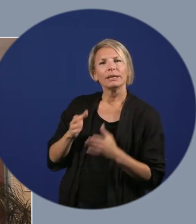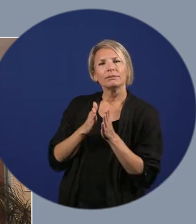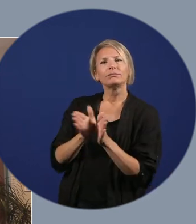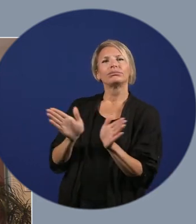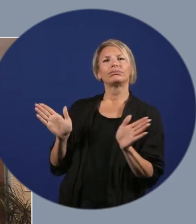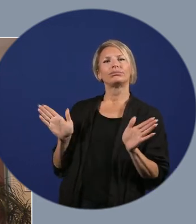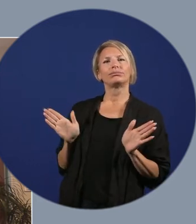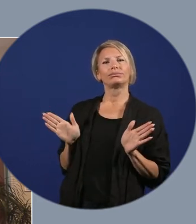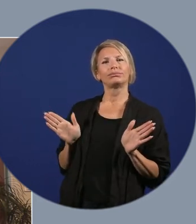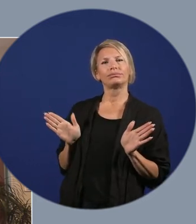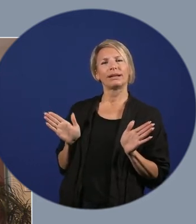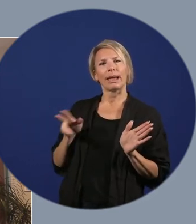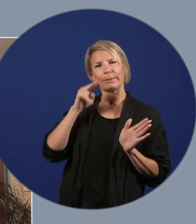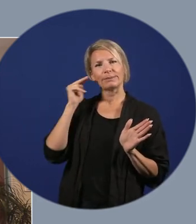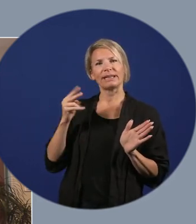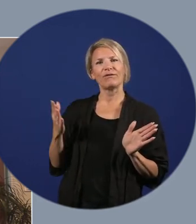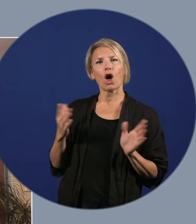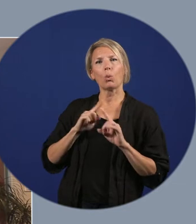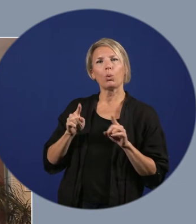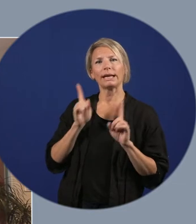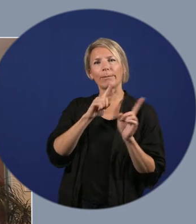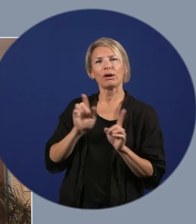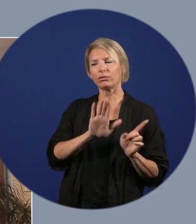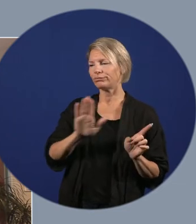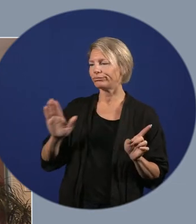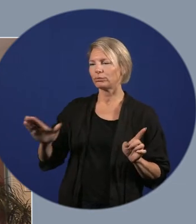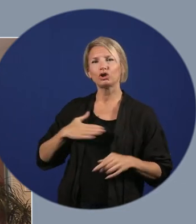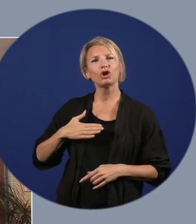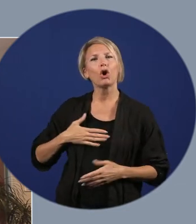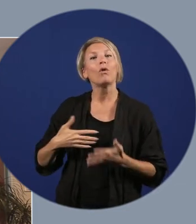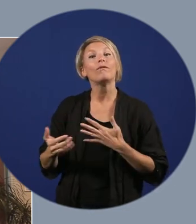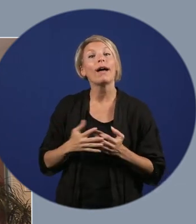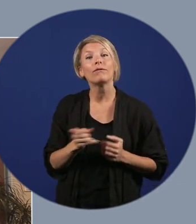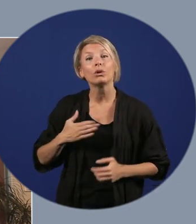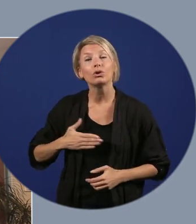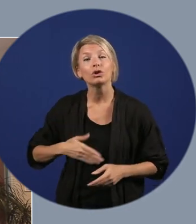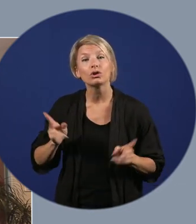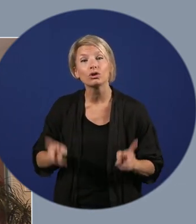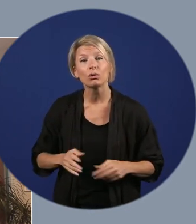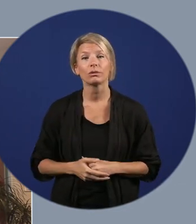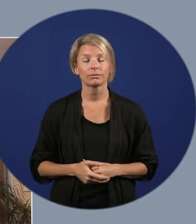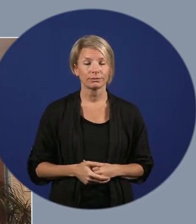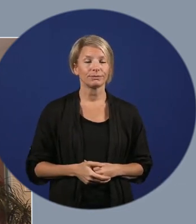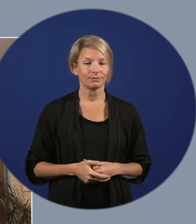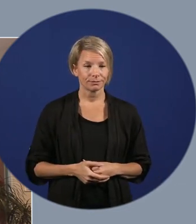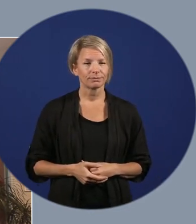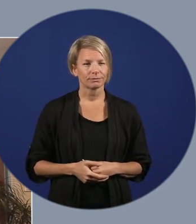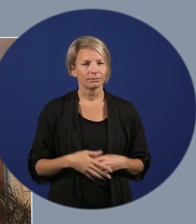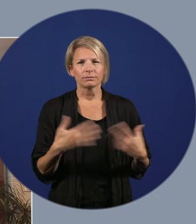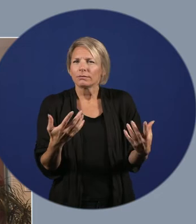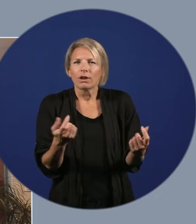perspektiv på vad folk och människor tycker. Mm. Och varför de tycker så. Och var det